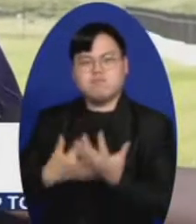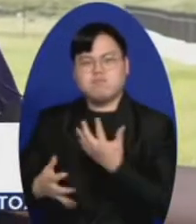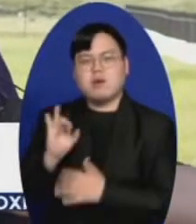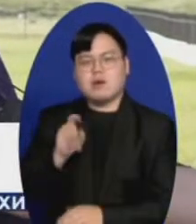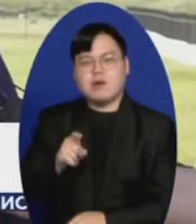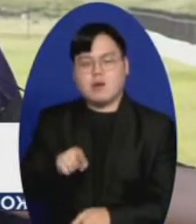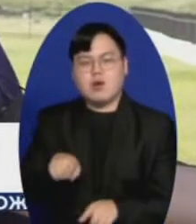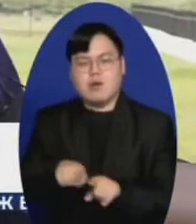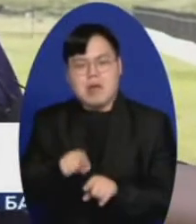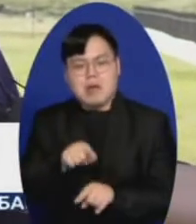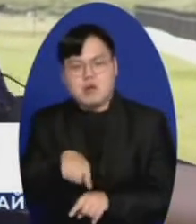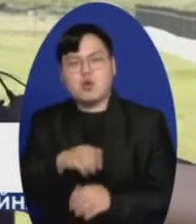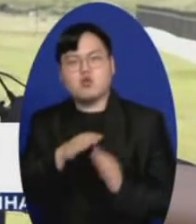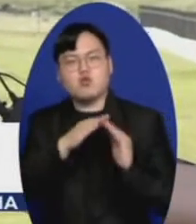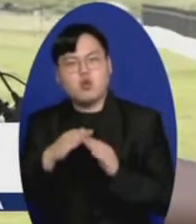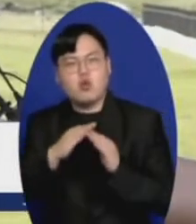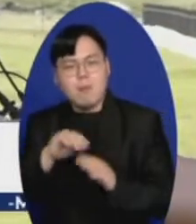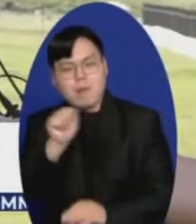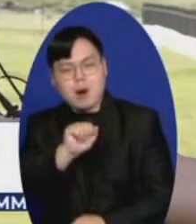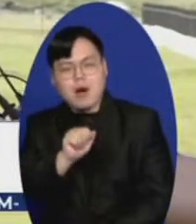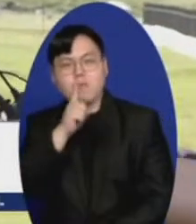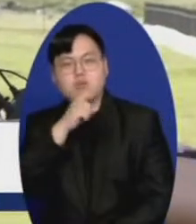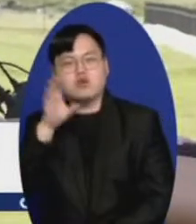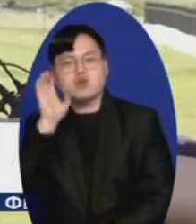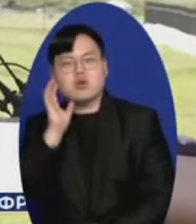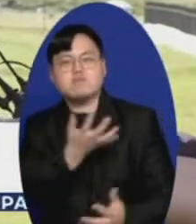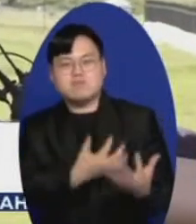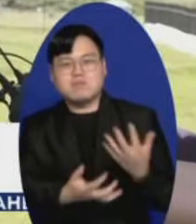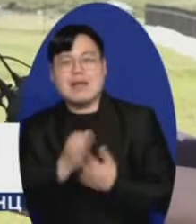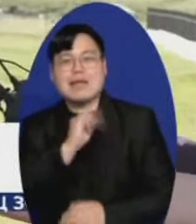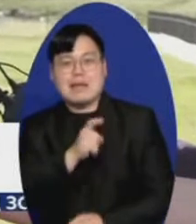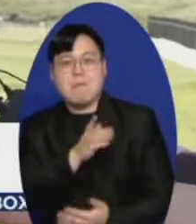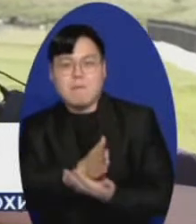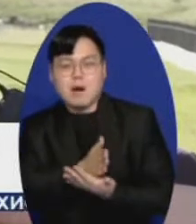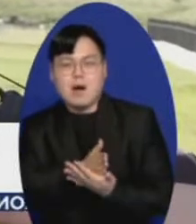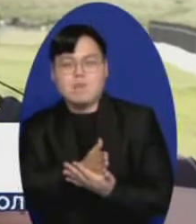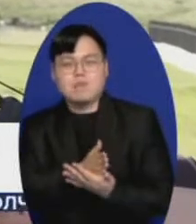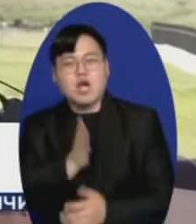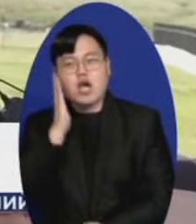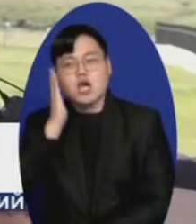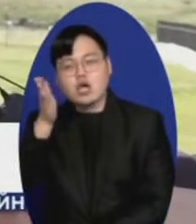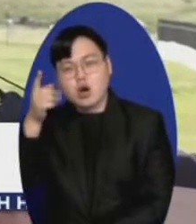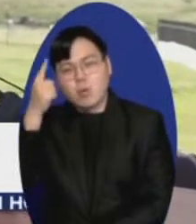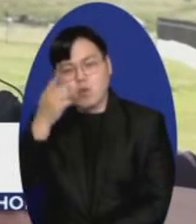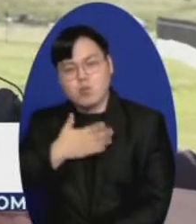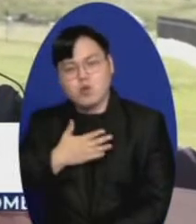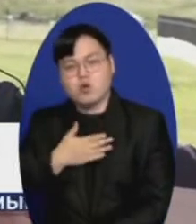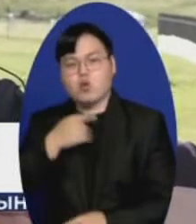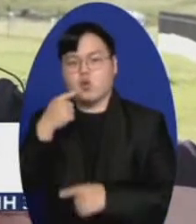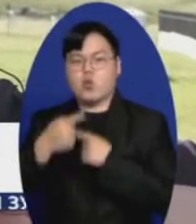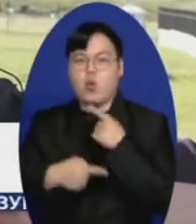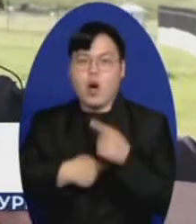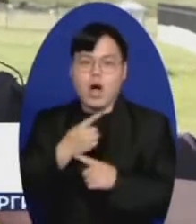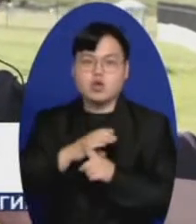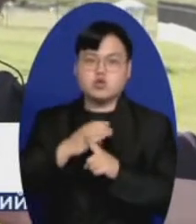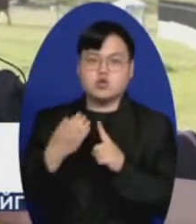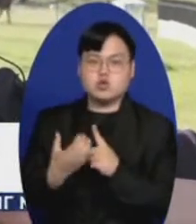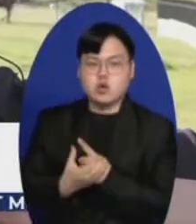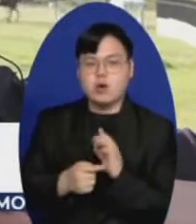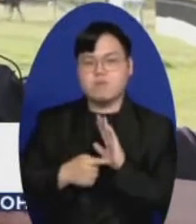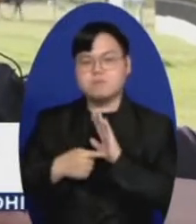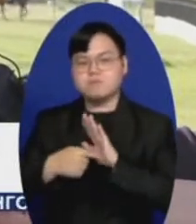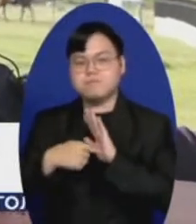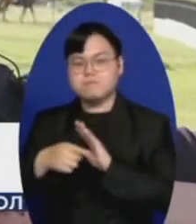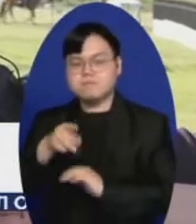олон хүмүүс бас зорж ирсэн. Тэгэхээр цаашлаад бид нар одоо Монгол улсын талаар Монгол улсыг сурталчилж байгаа